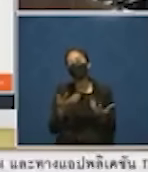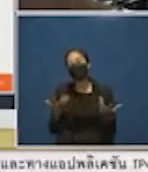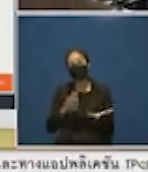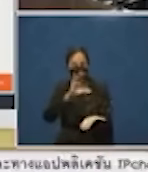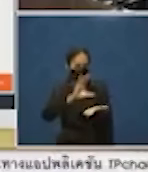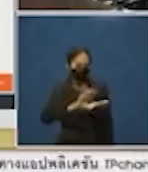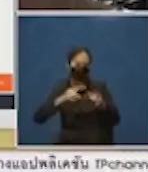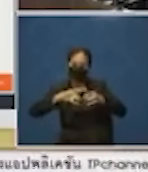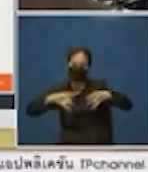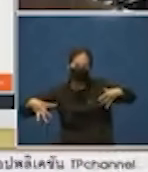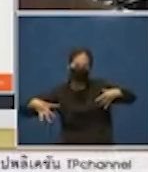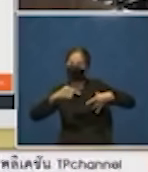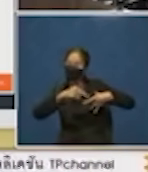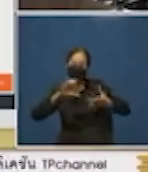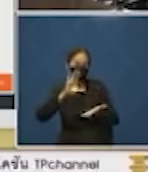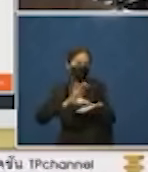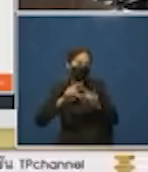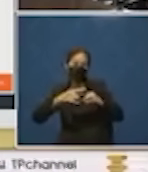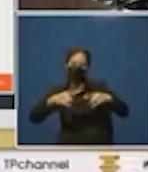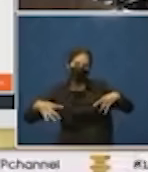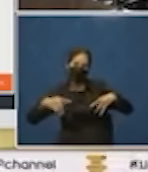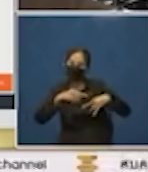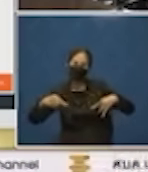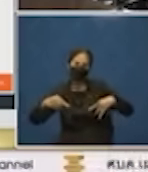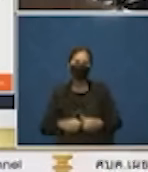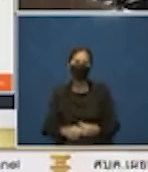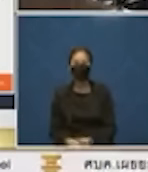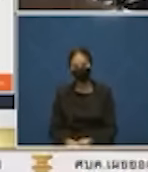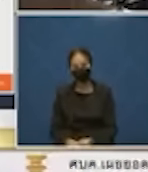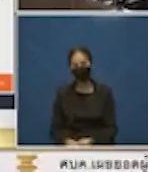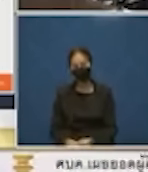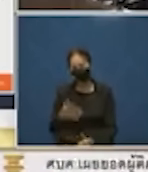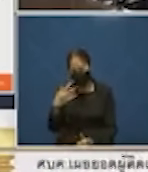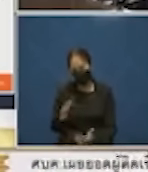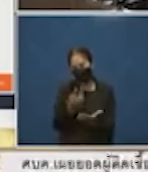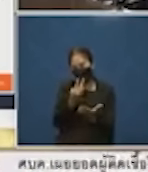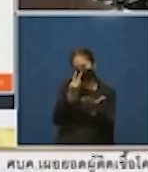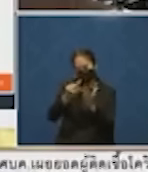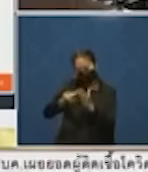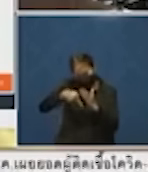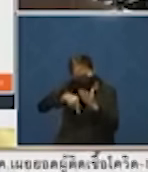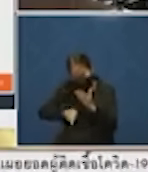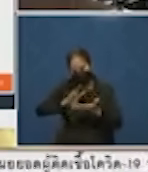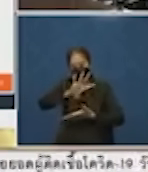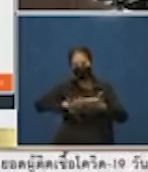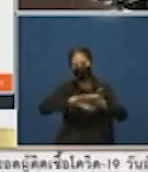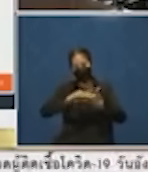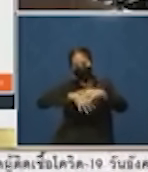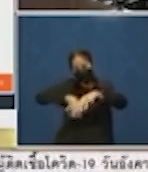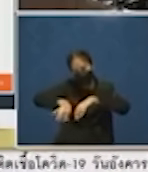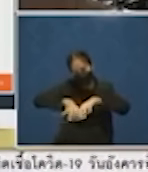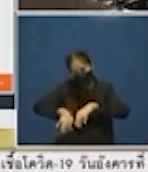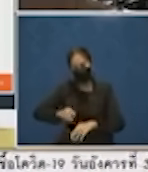รักษาพยาบาลและคนที่ไม่โชคดีแบบข้าราชการเราคิดถึงคนทุกกลุ่มและเราไม่ได้มอง